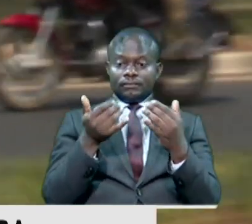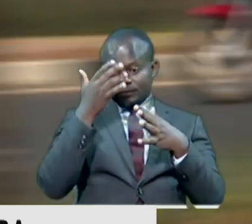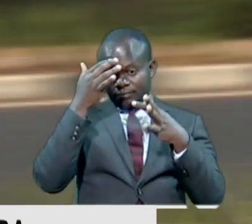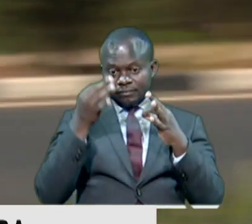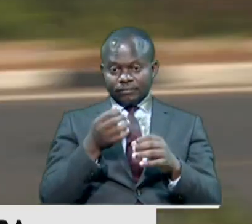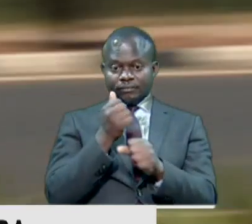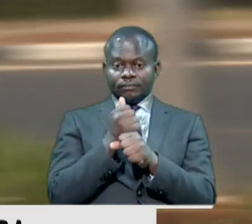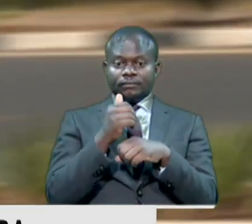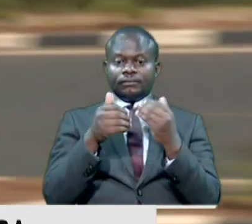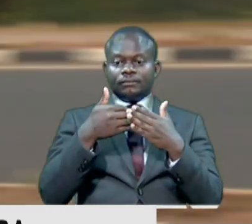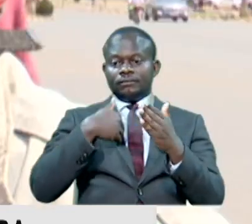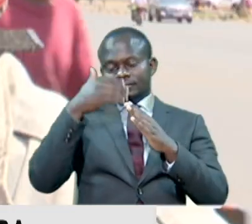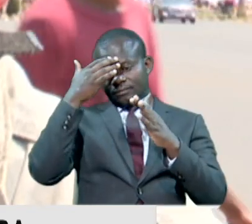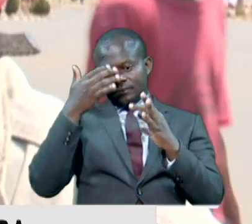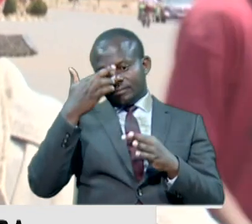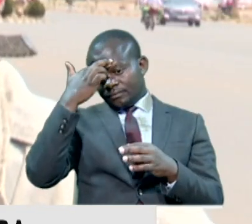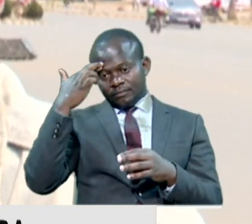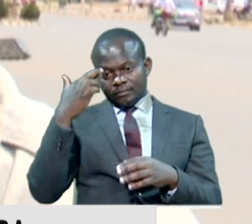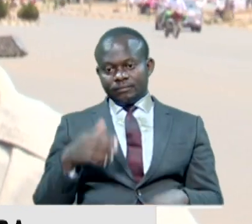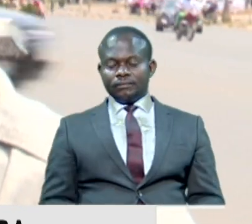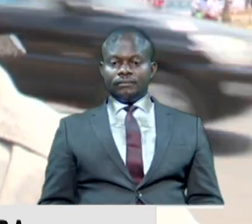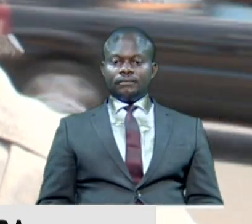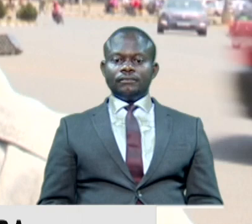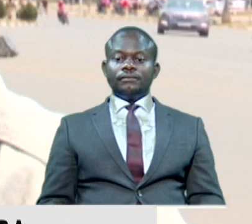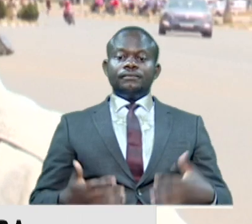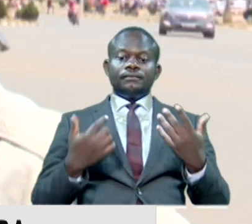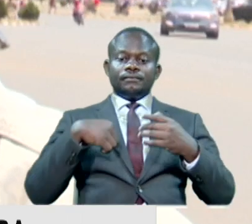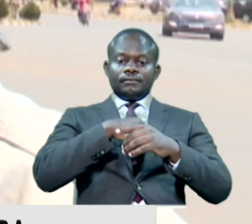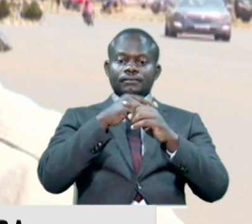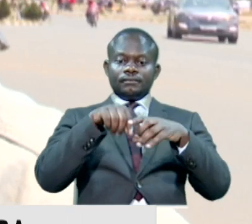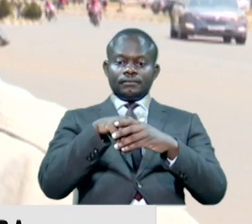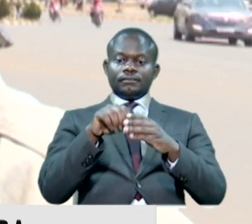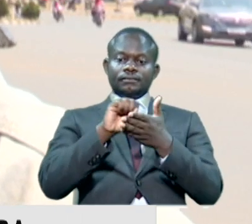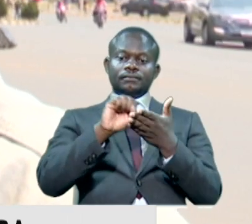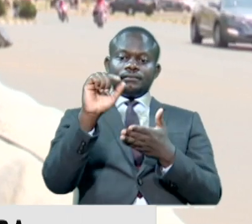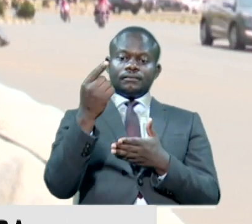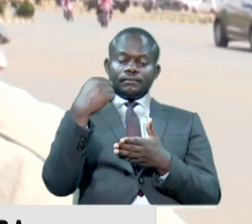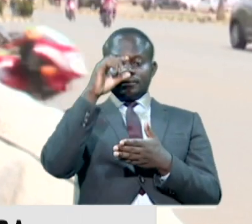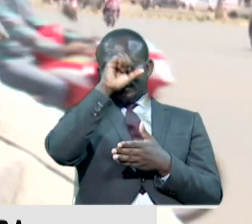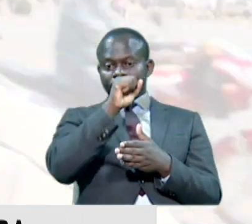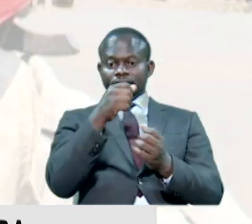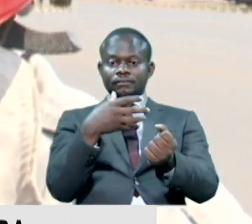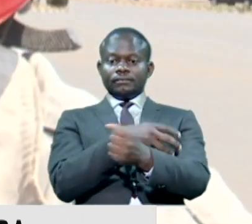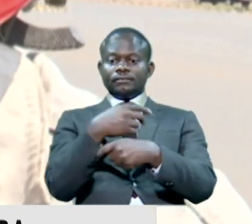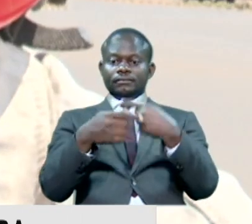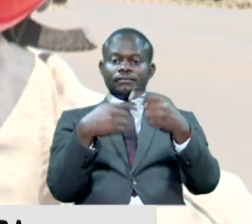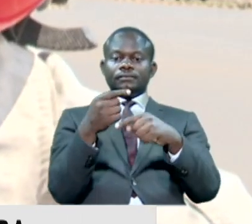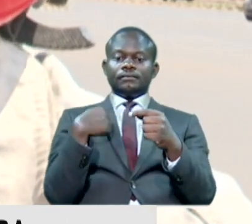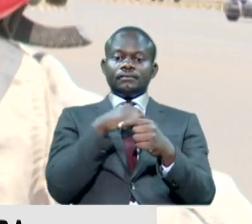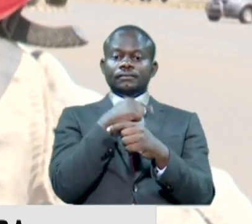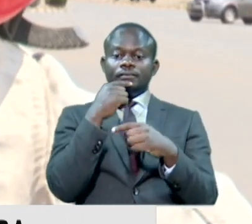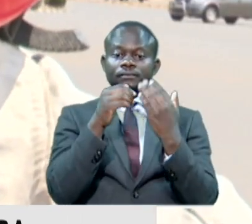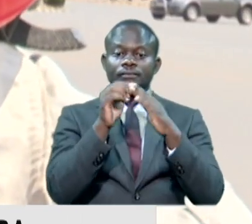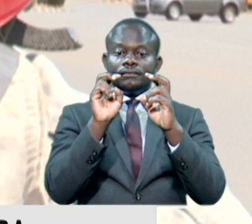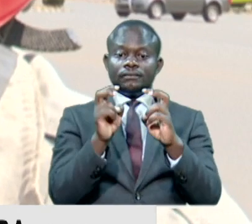aka kazi bafite impamvu nageze muri secondaire ya mbere niho nagarukiye mbura ubushobozi bwo gukomeza so ndavuga ati